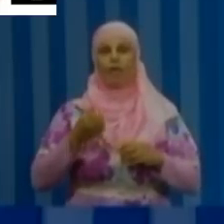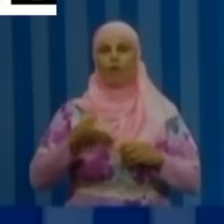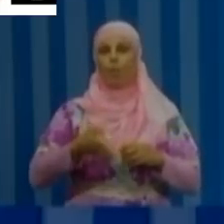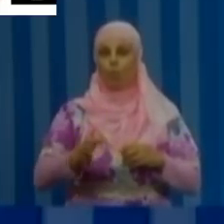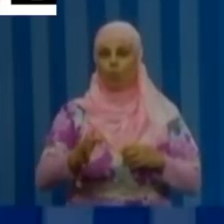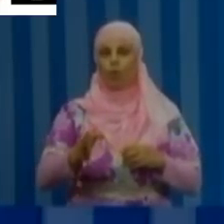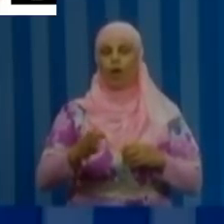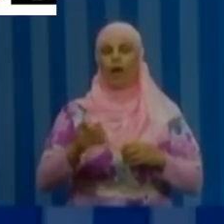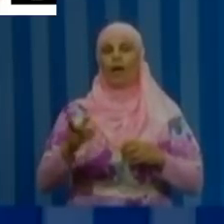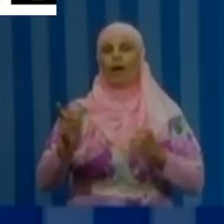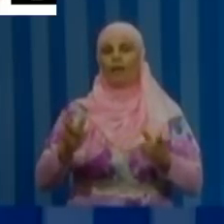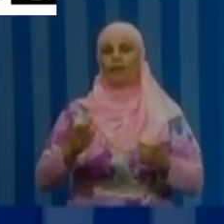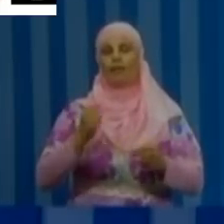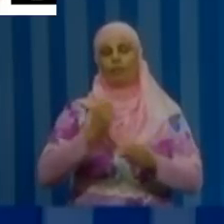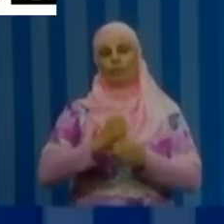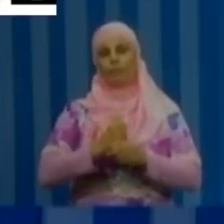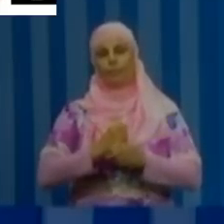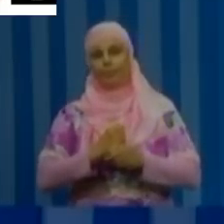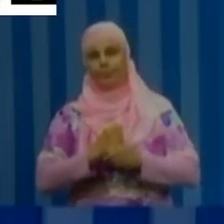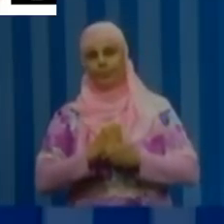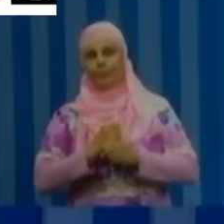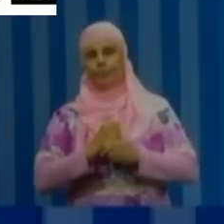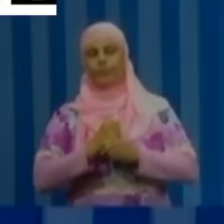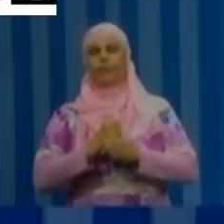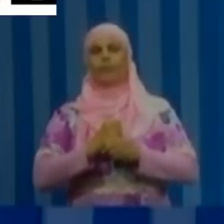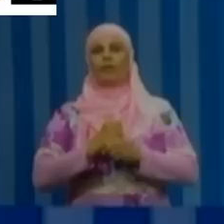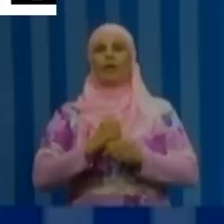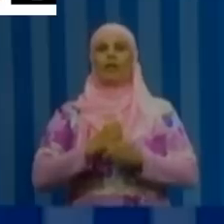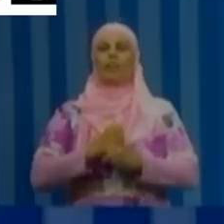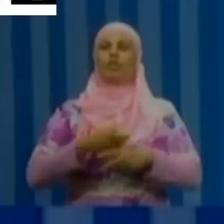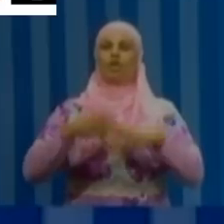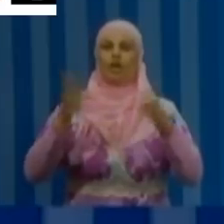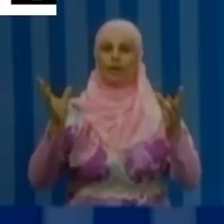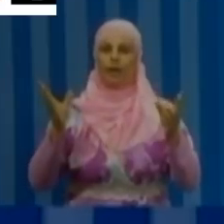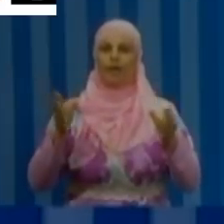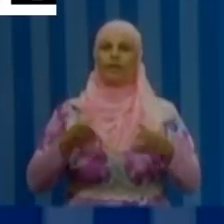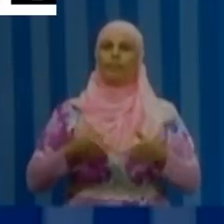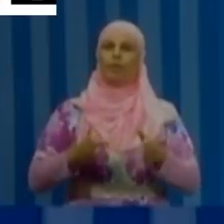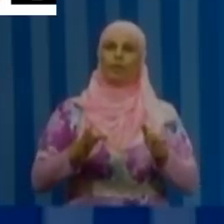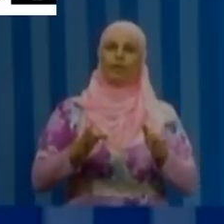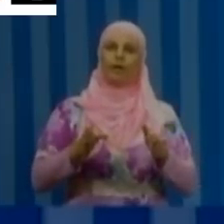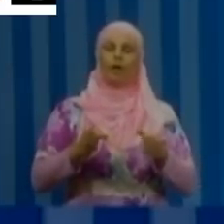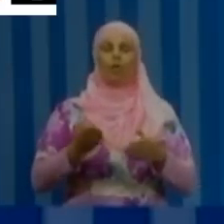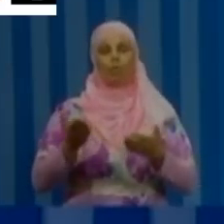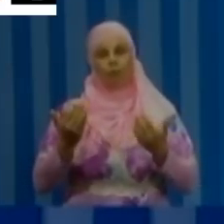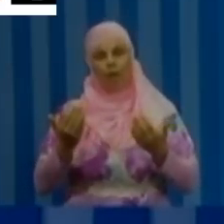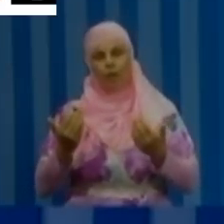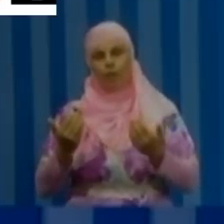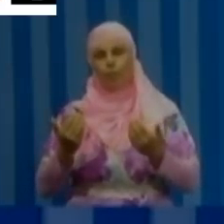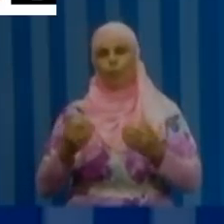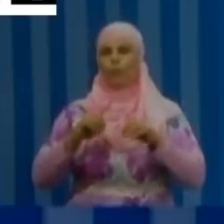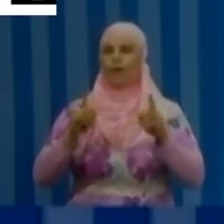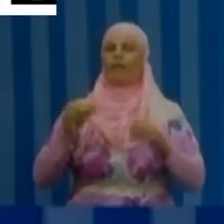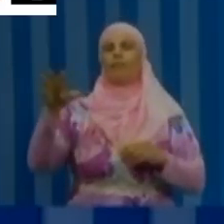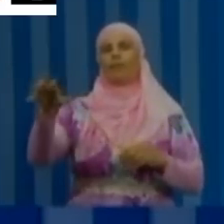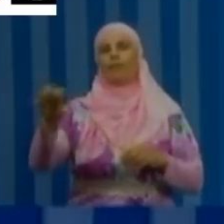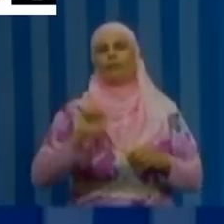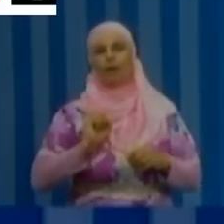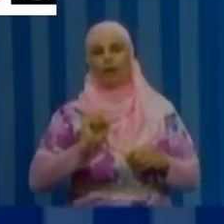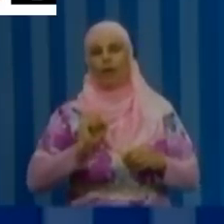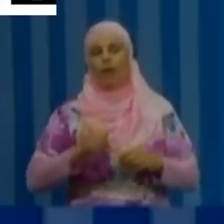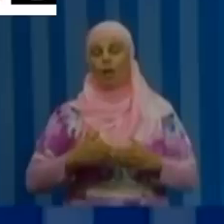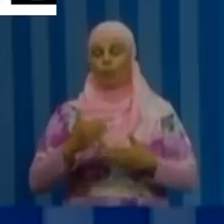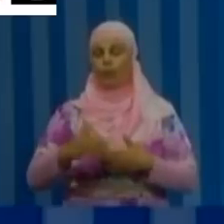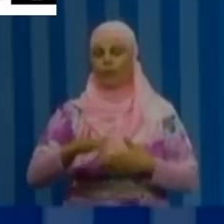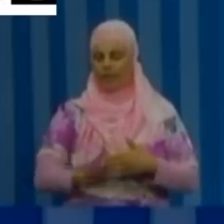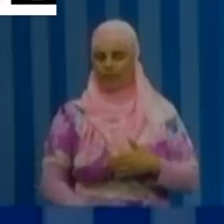باحداث مواطن شغل عبر احداث مشاريع تنمويه نطالب ببعثها في المنطقه البنيه